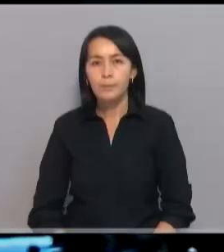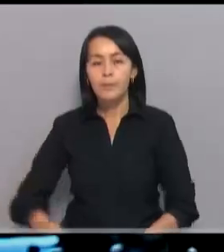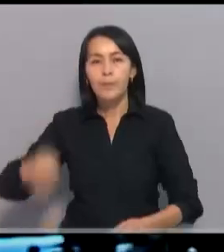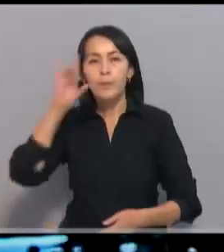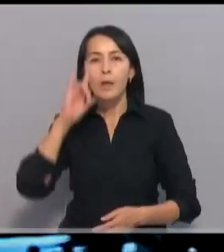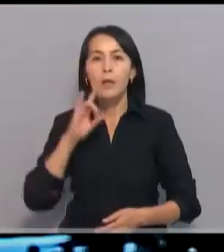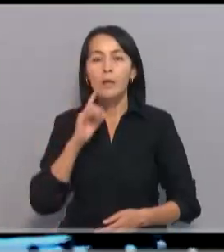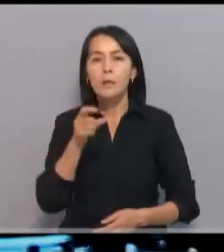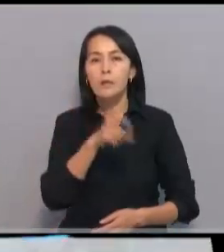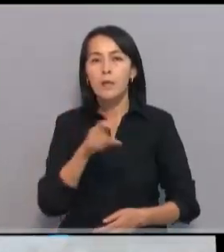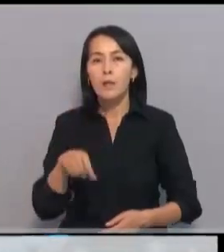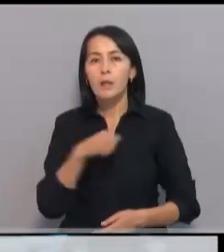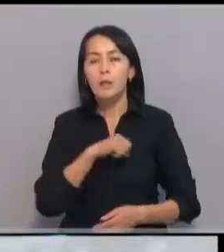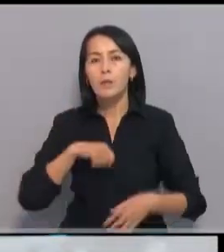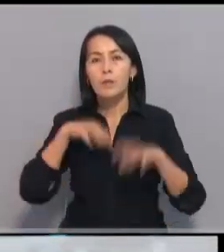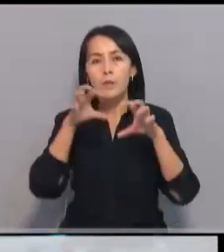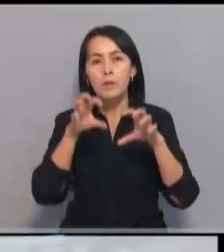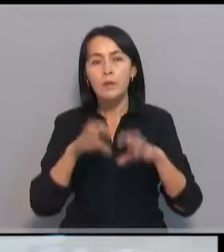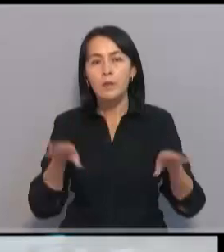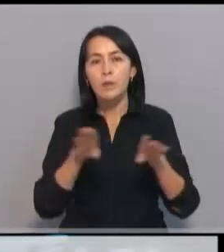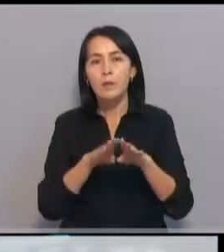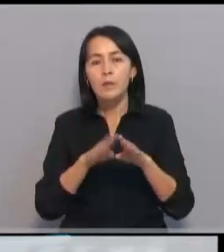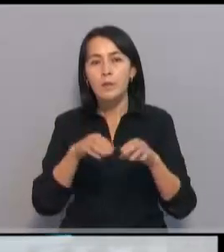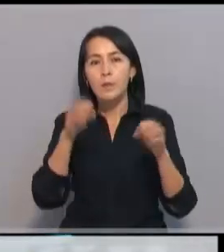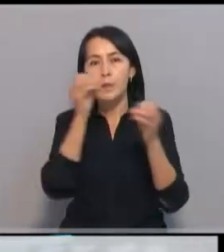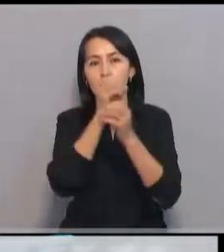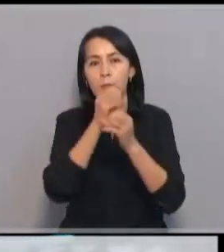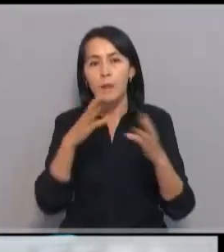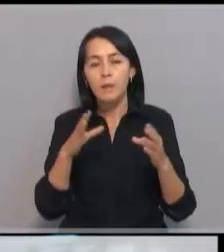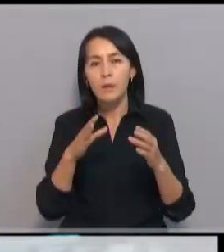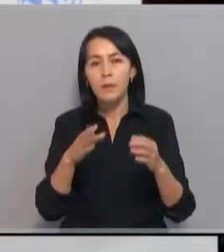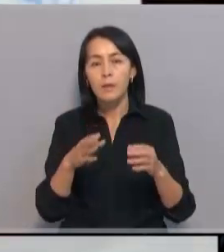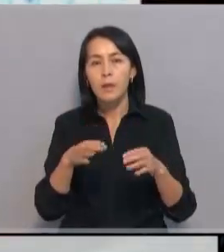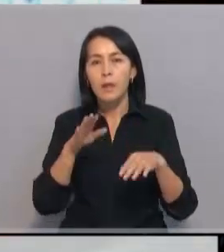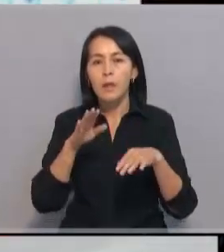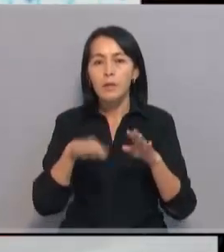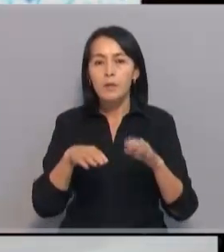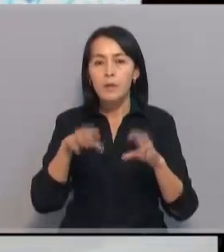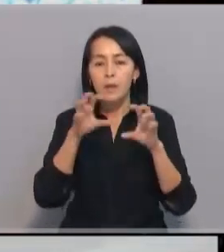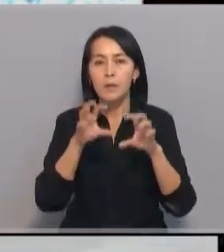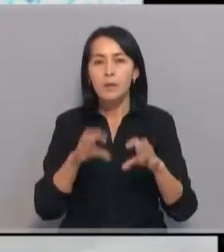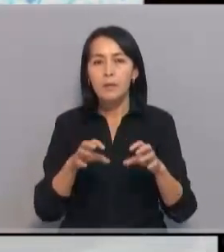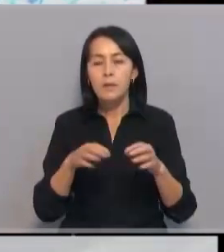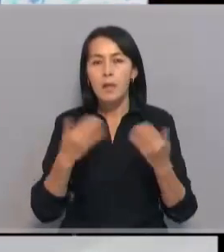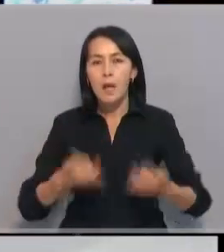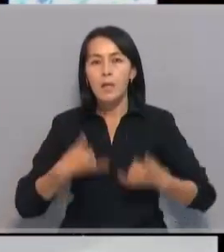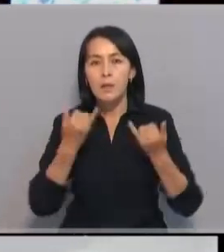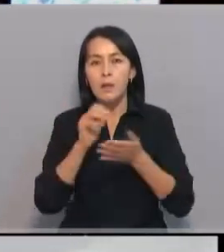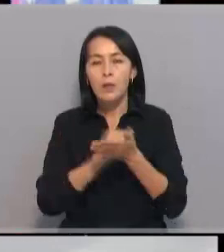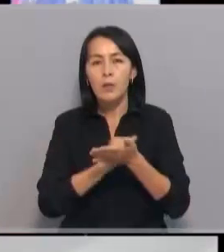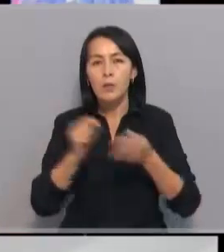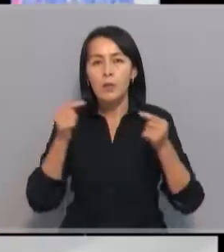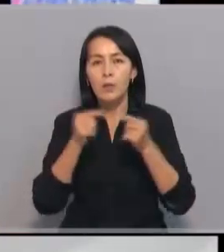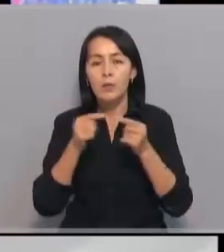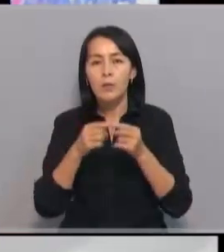Қазақ халқы өзінің салт-дәстүрімен әдет-ғұрпын негізге ала отыр. Атазаң қастерлі құжат, тұрақтылық